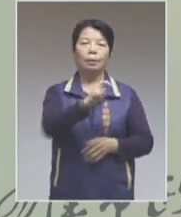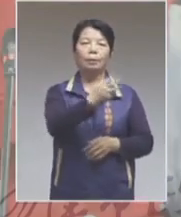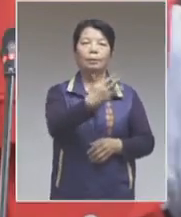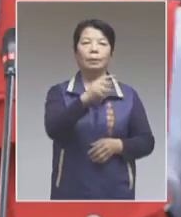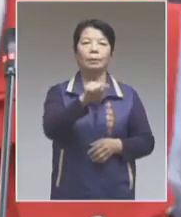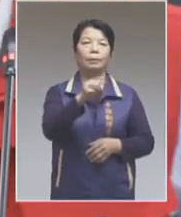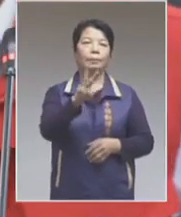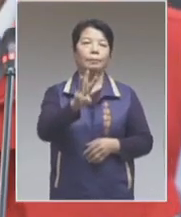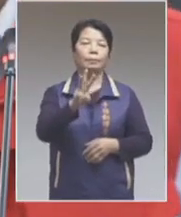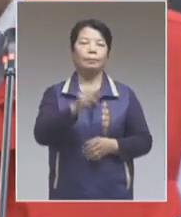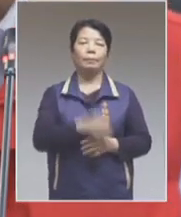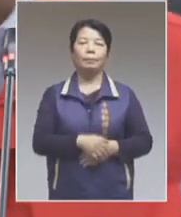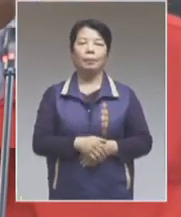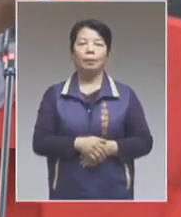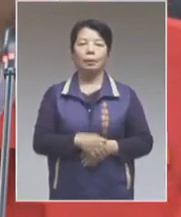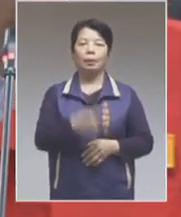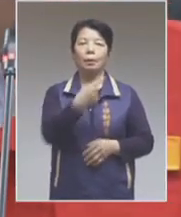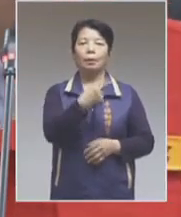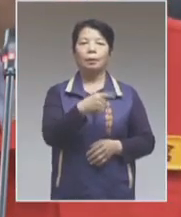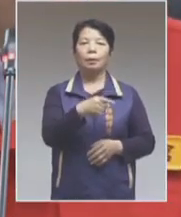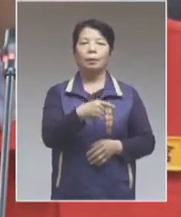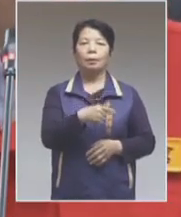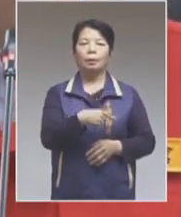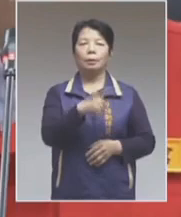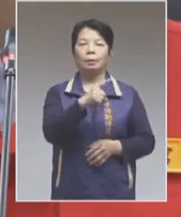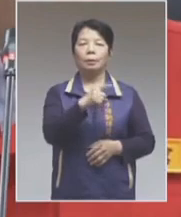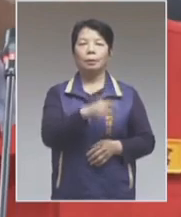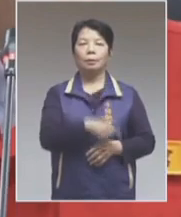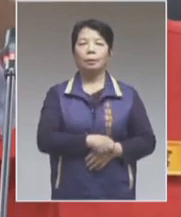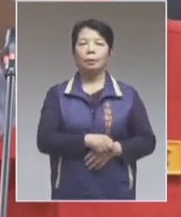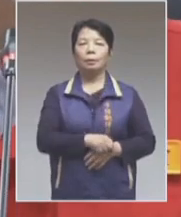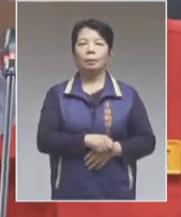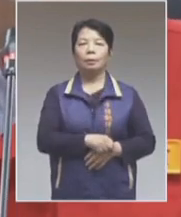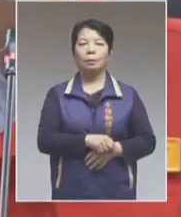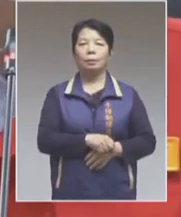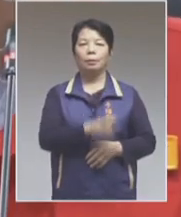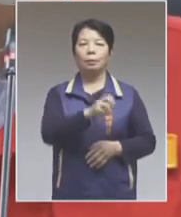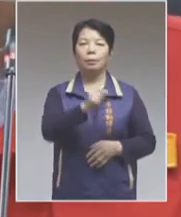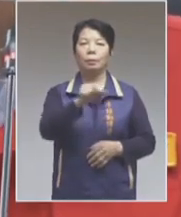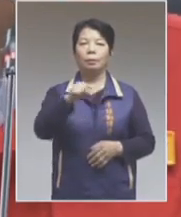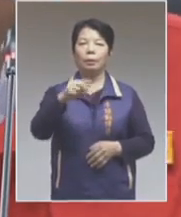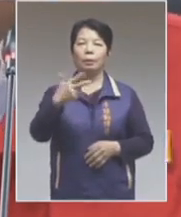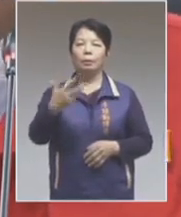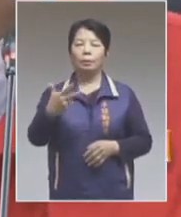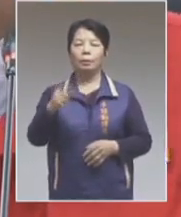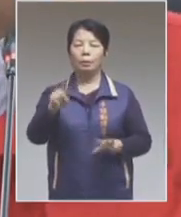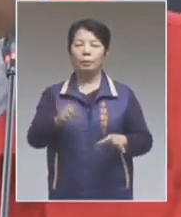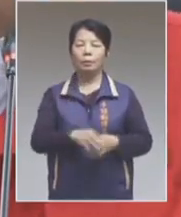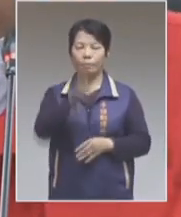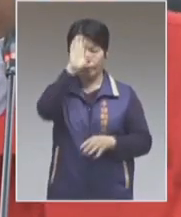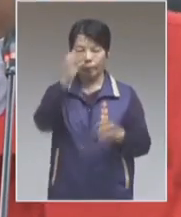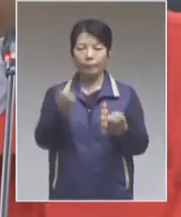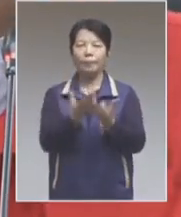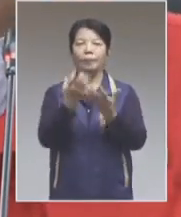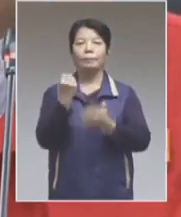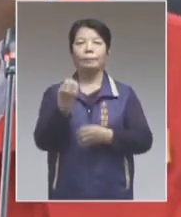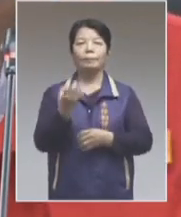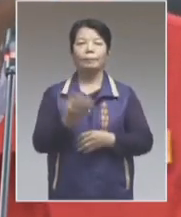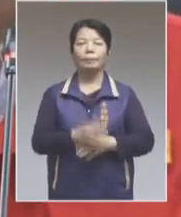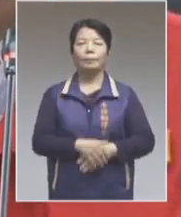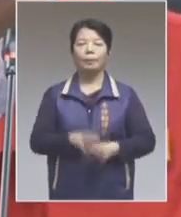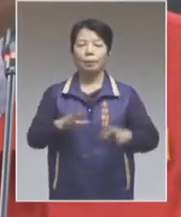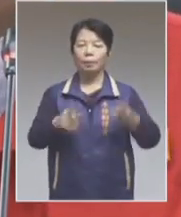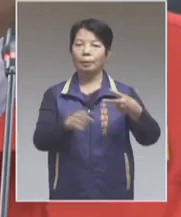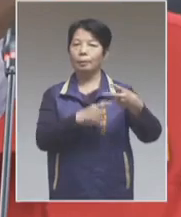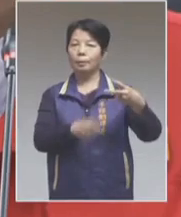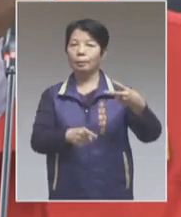28.3 那一位是 35.7 都是属于刚发病、啊、所以简单讲就是这两位小朋